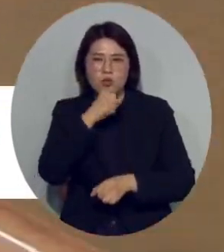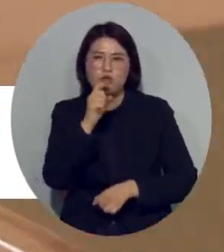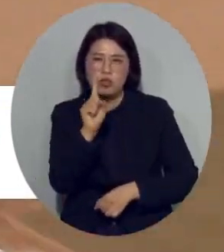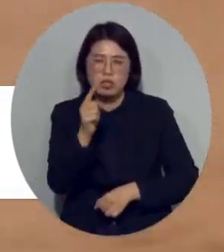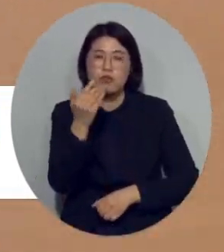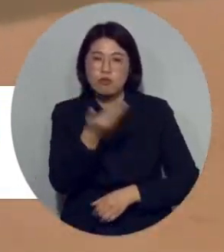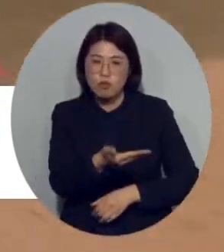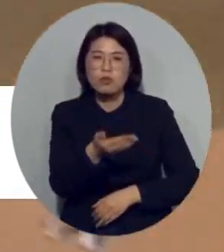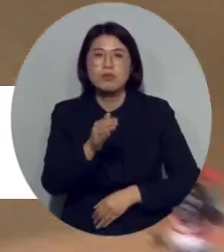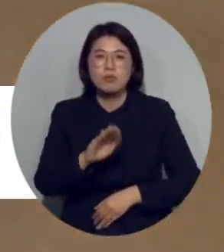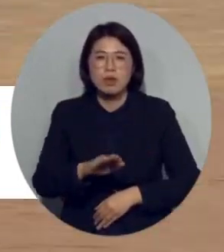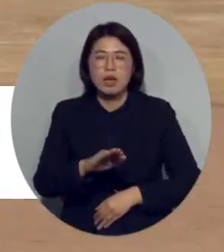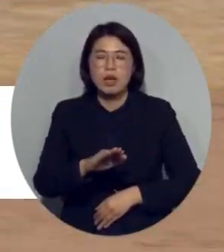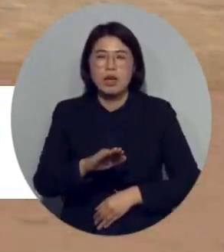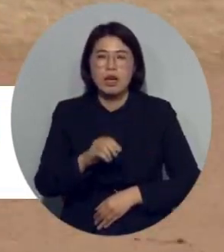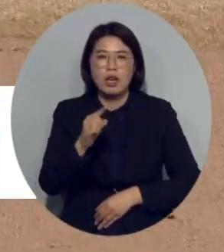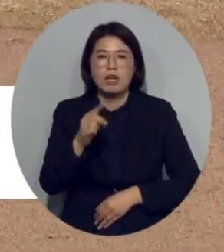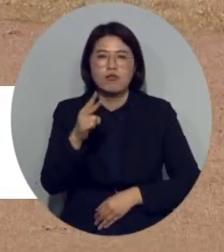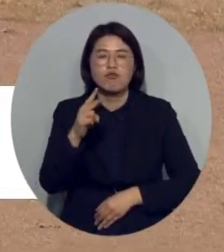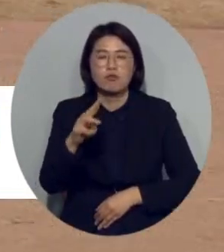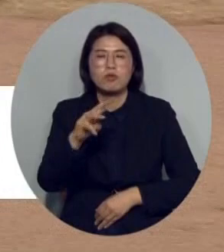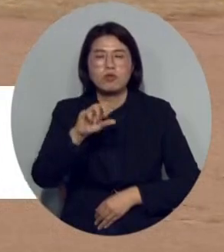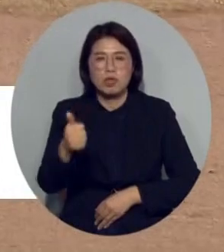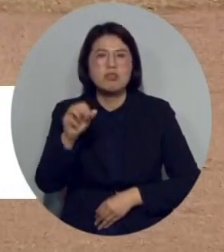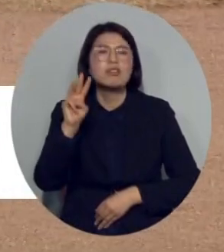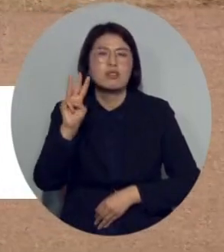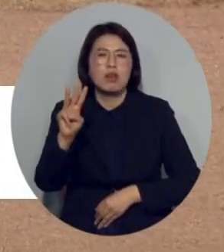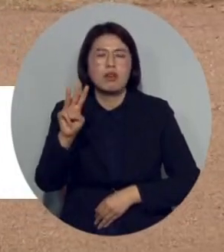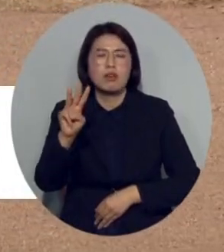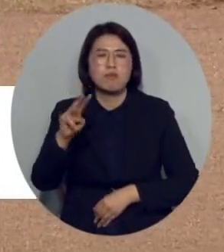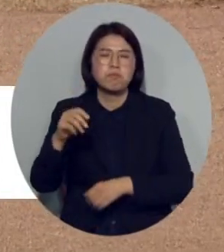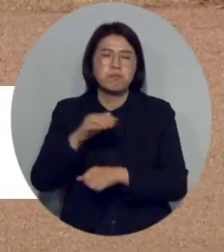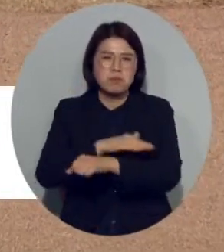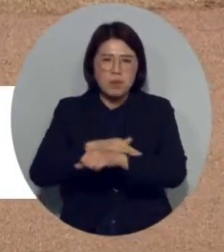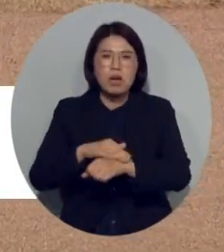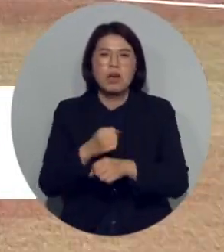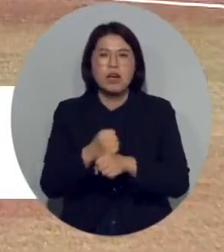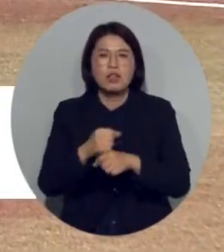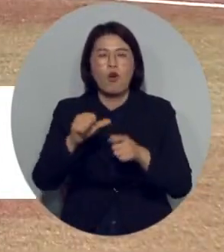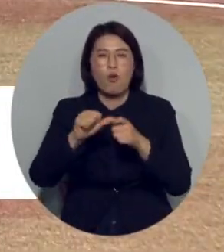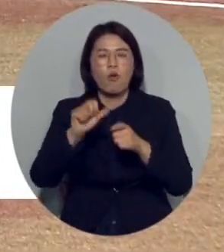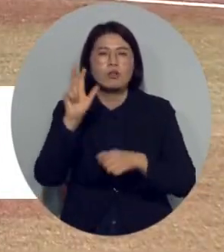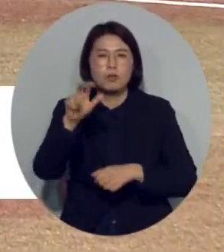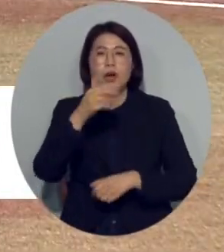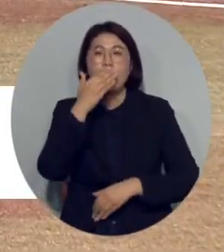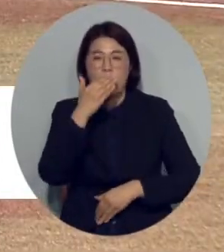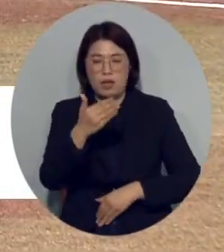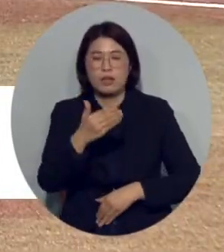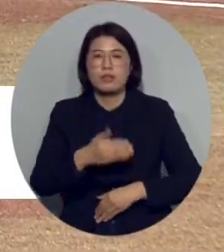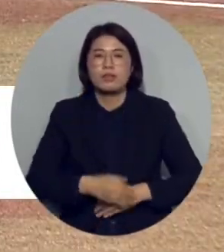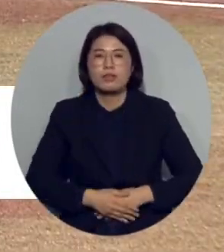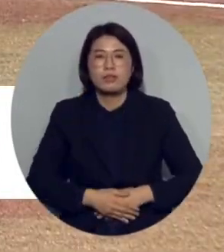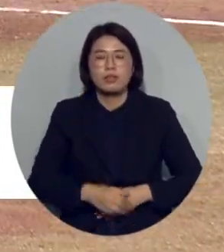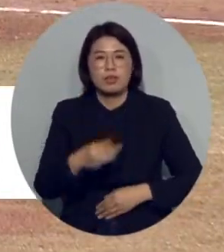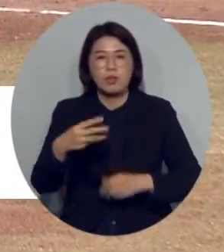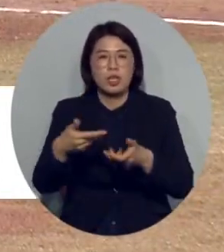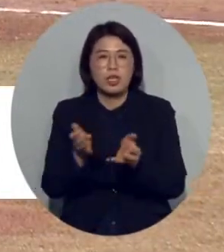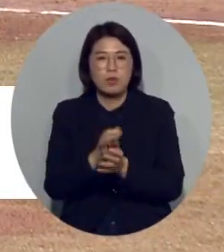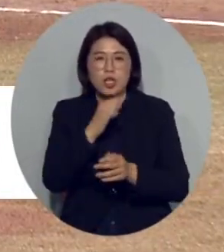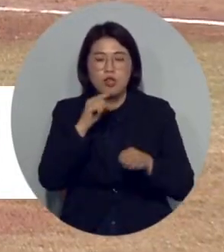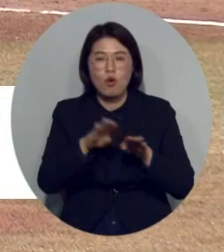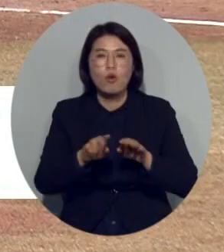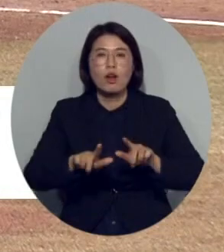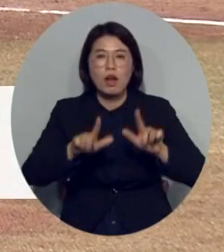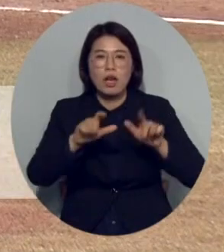삼진 3개를 잡는 위력적인 투구를 선보이며 5성 말 가능성을 보여줬습니다 삼성은 오는 일요일